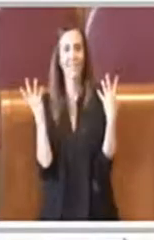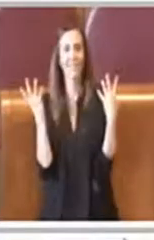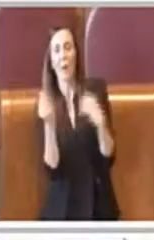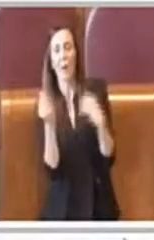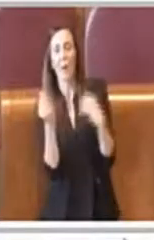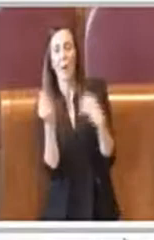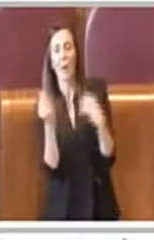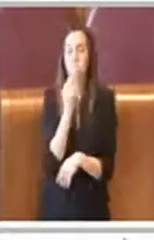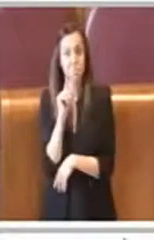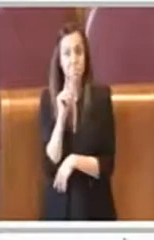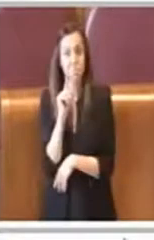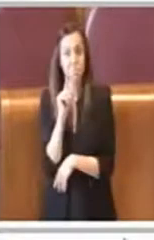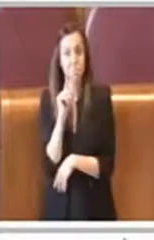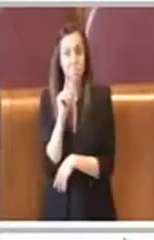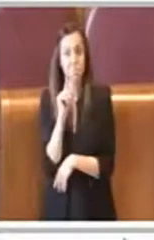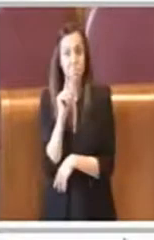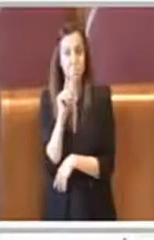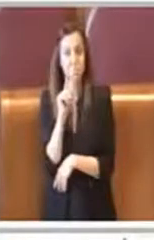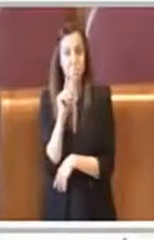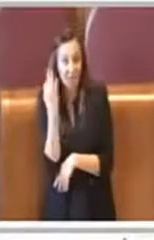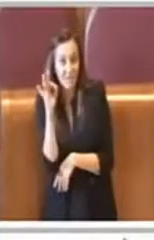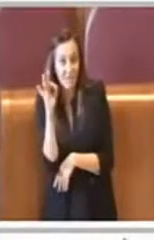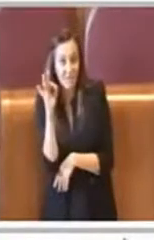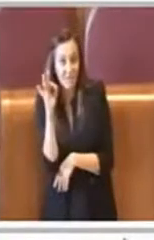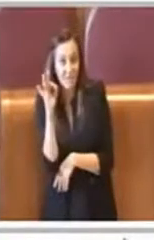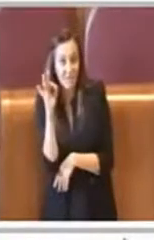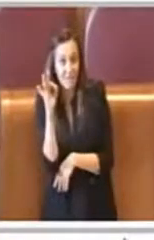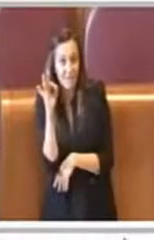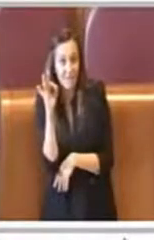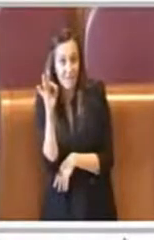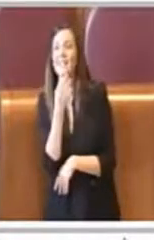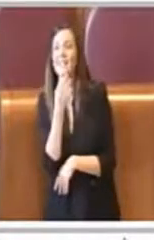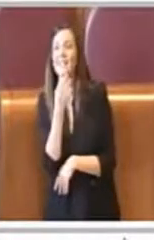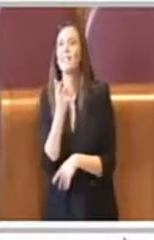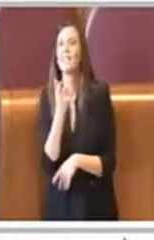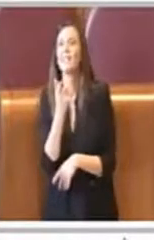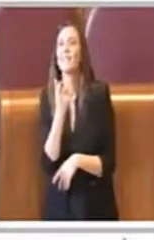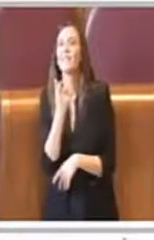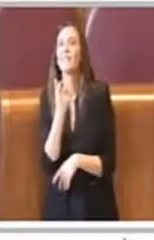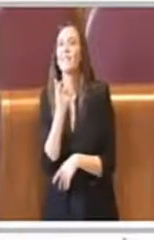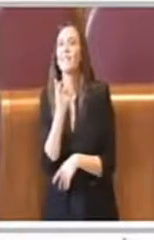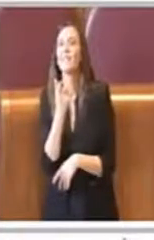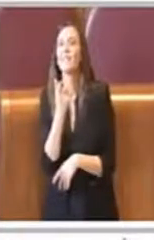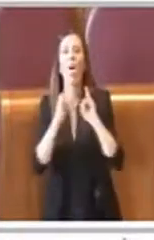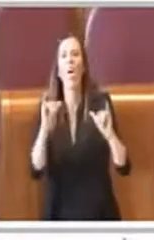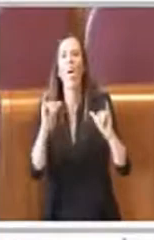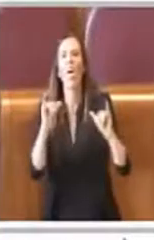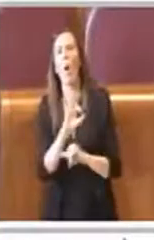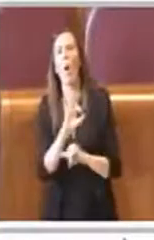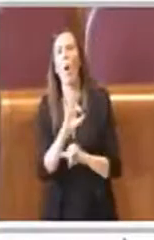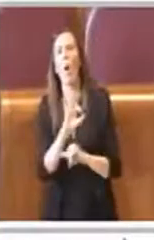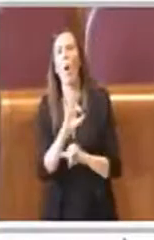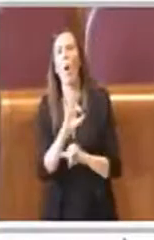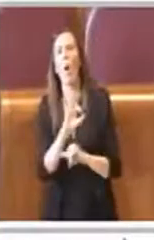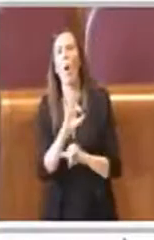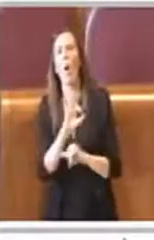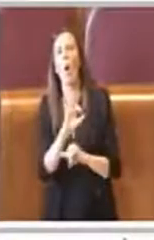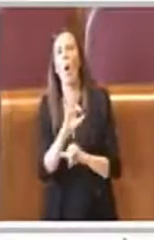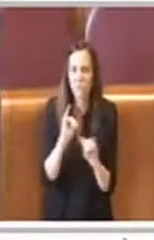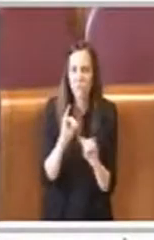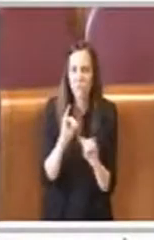food buono, se vogliamo, insomma, no, non stiamo parlando di movida o di mala movida, se vogliamo.